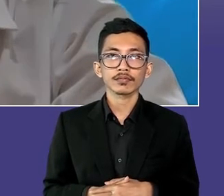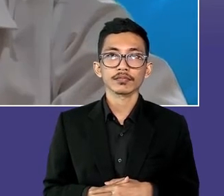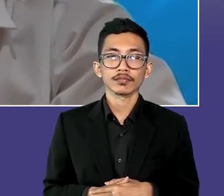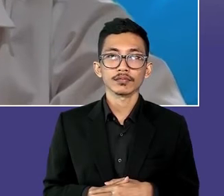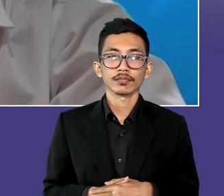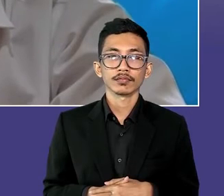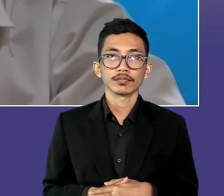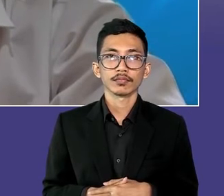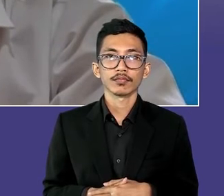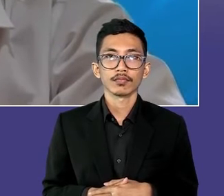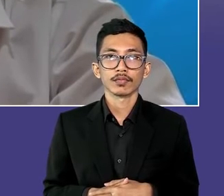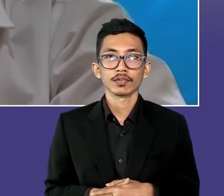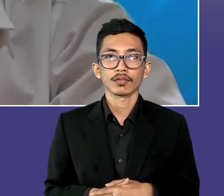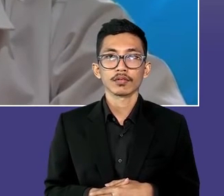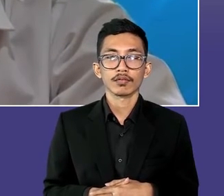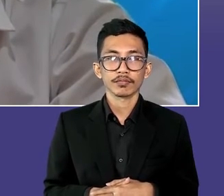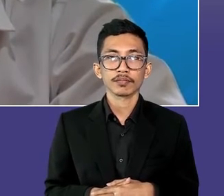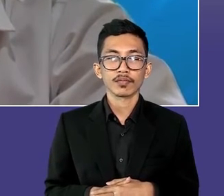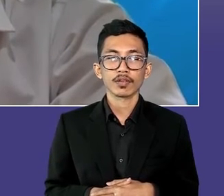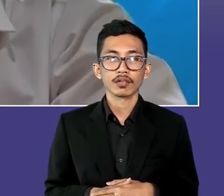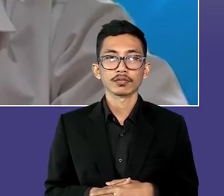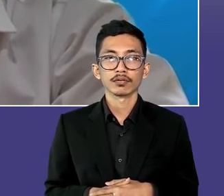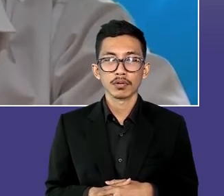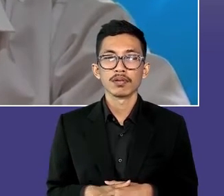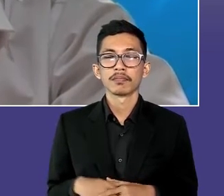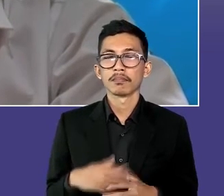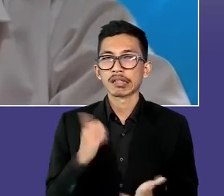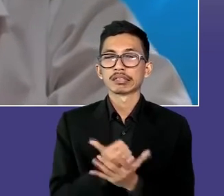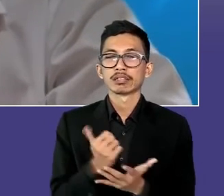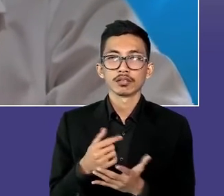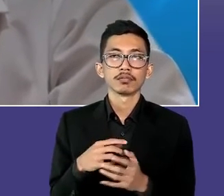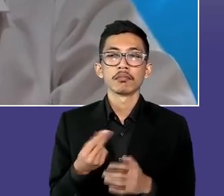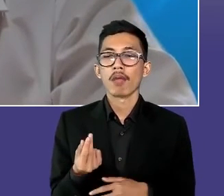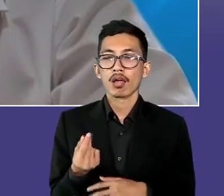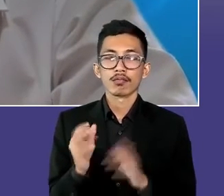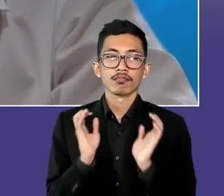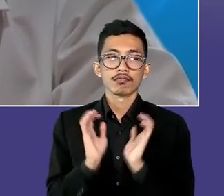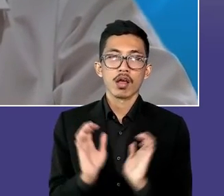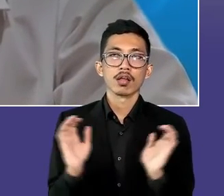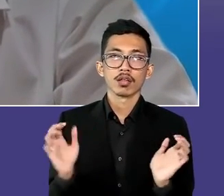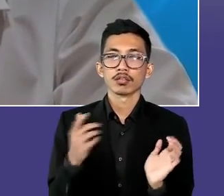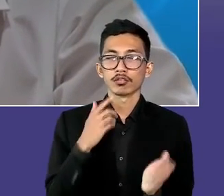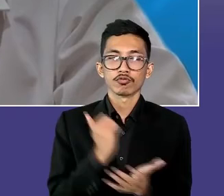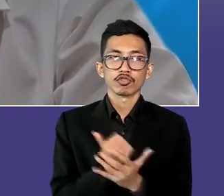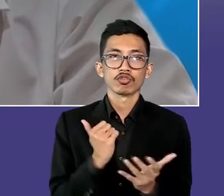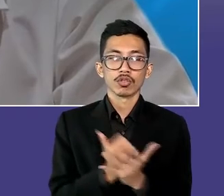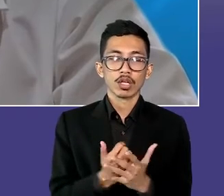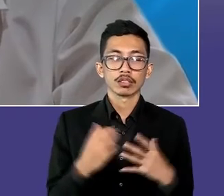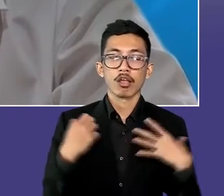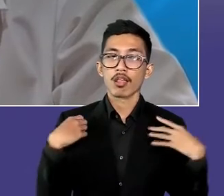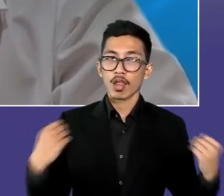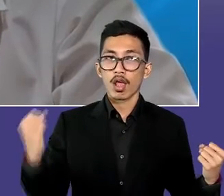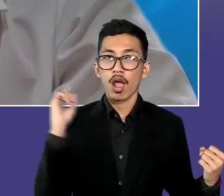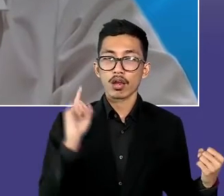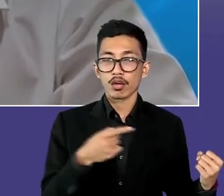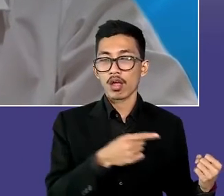booster lagi, pasti kita akan menghabiskan biaya yang banyak sekali untuk sistem kesehatan. Padahal dengan adanya kesehatan, kemarin kita